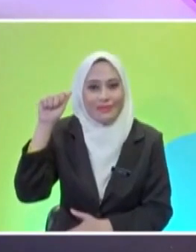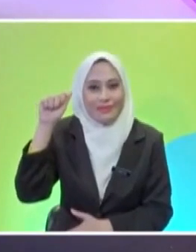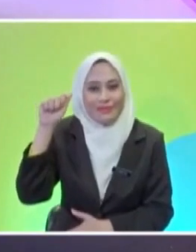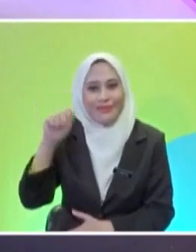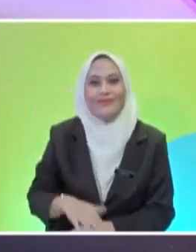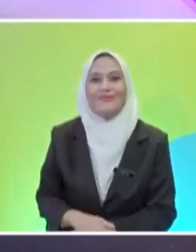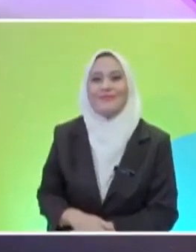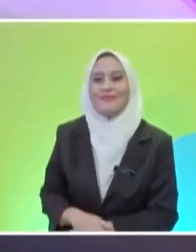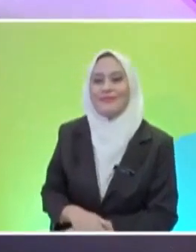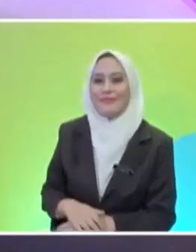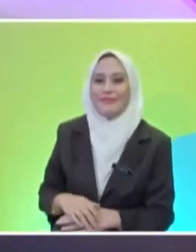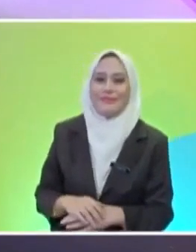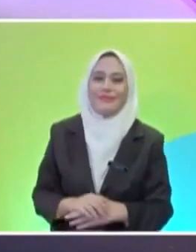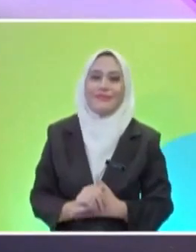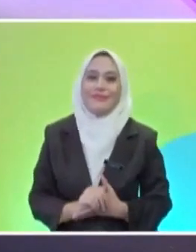Ahad.